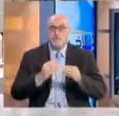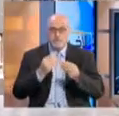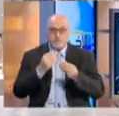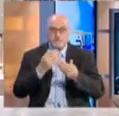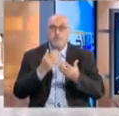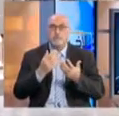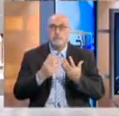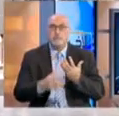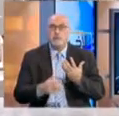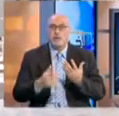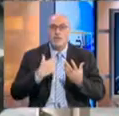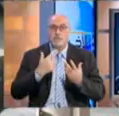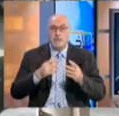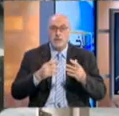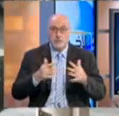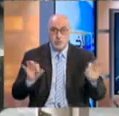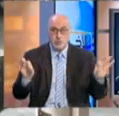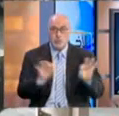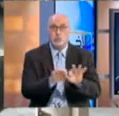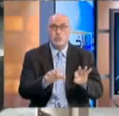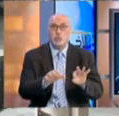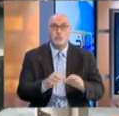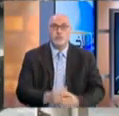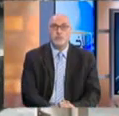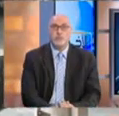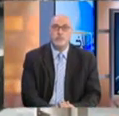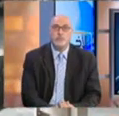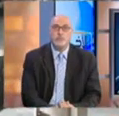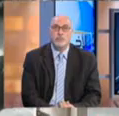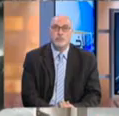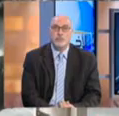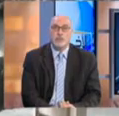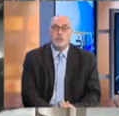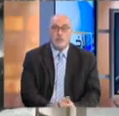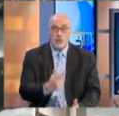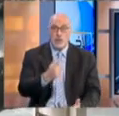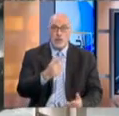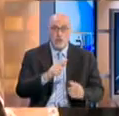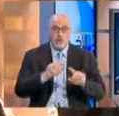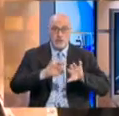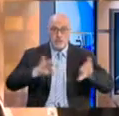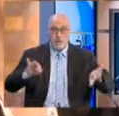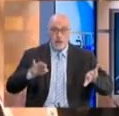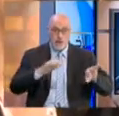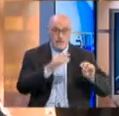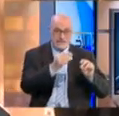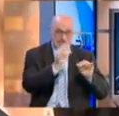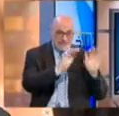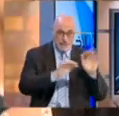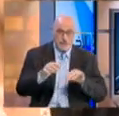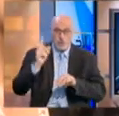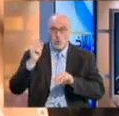هذه اللي نستعملوها تقوم بفصل الملح عن المياه. On a opté pour le